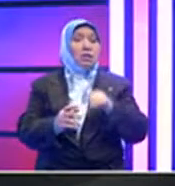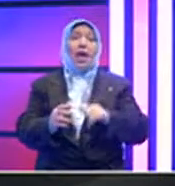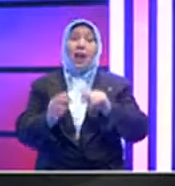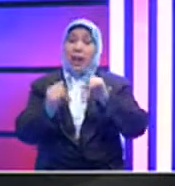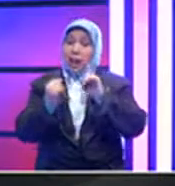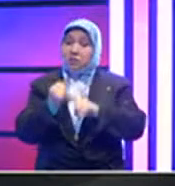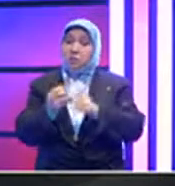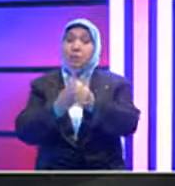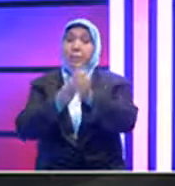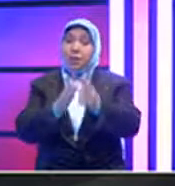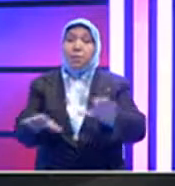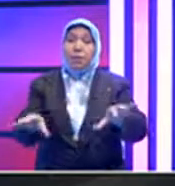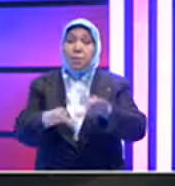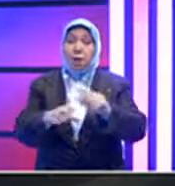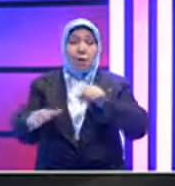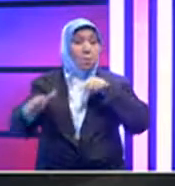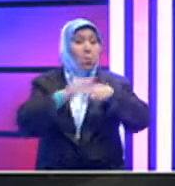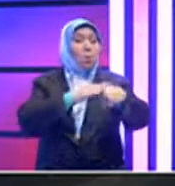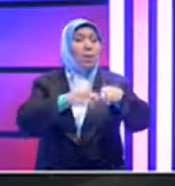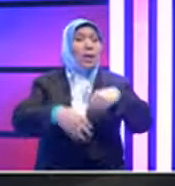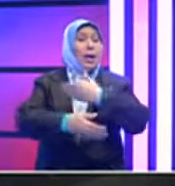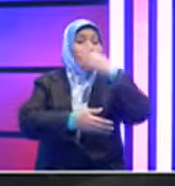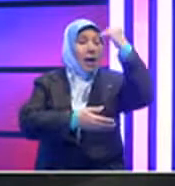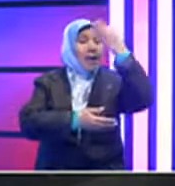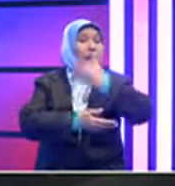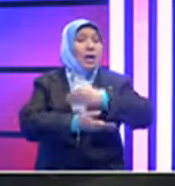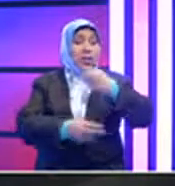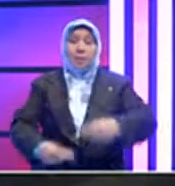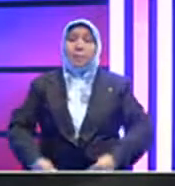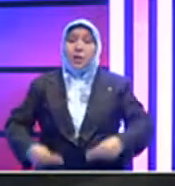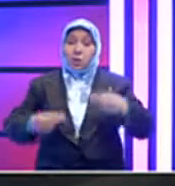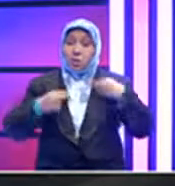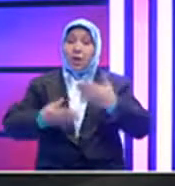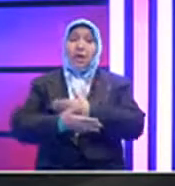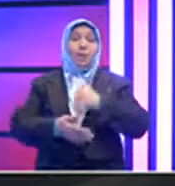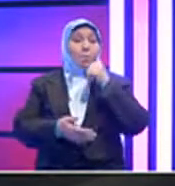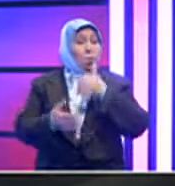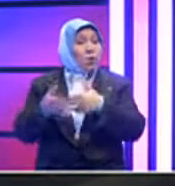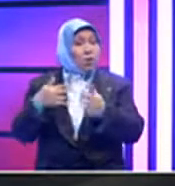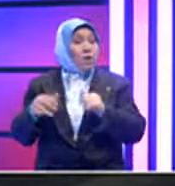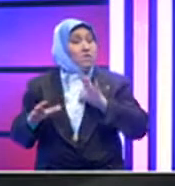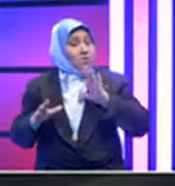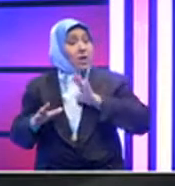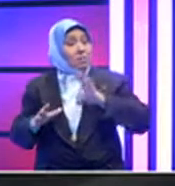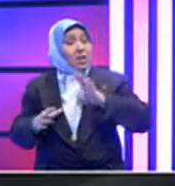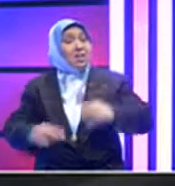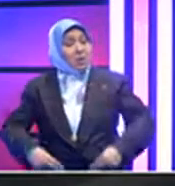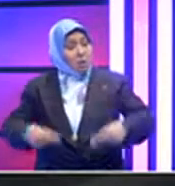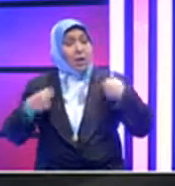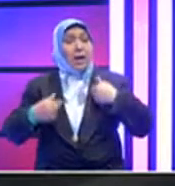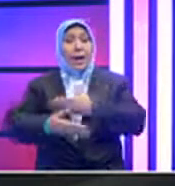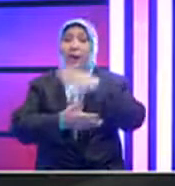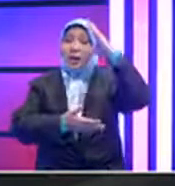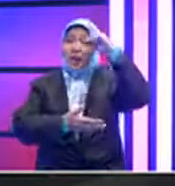pada waktu ini membuat dibunuh kepada anak lelaki dan menghidupkan anak perempuan manapun apel tapi anak lelaki di